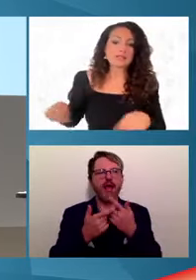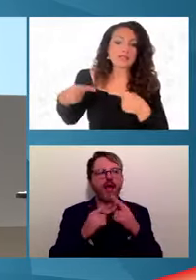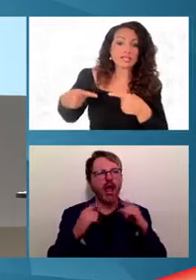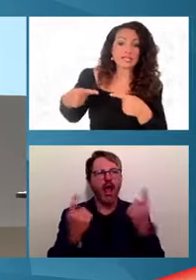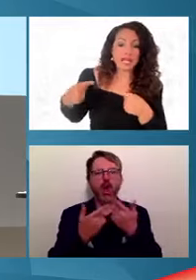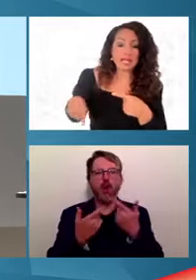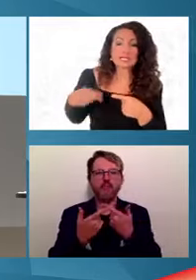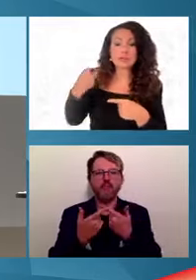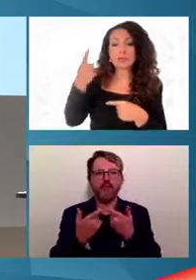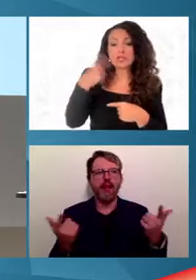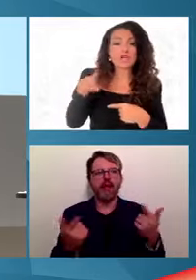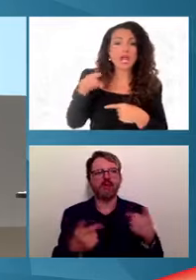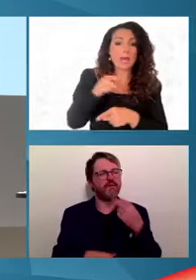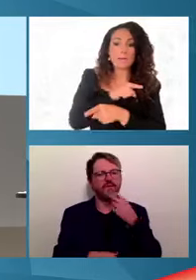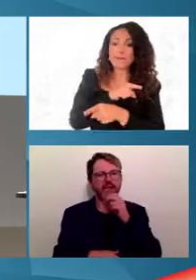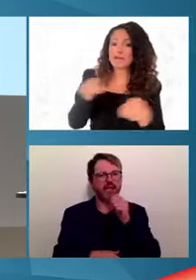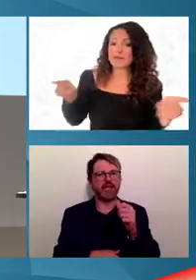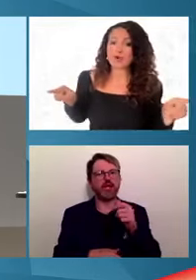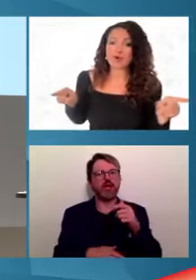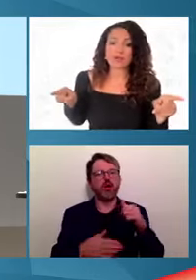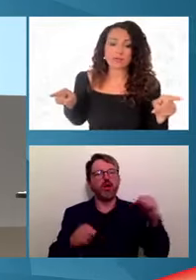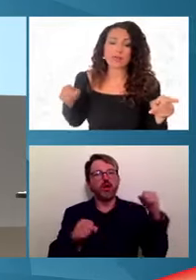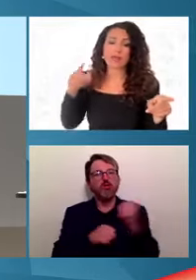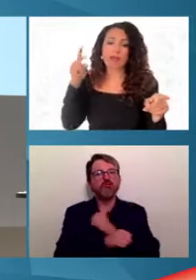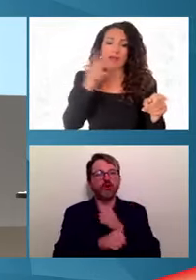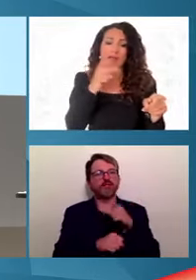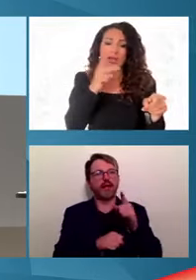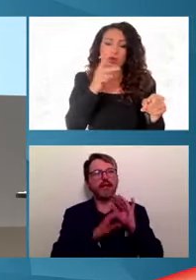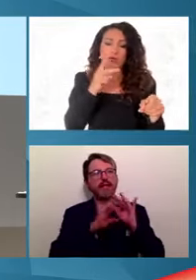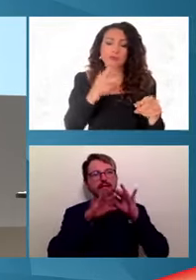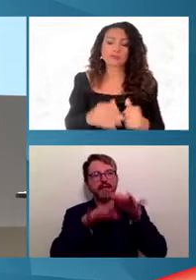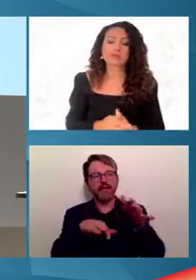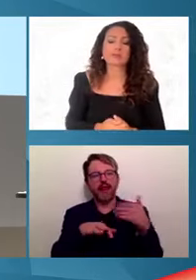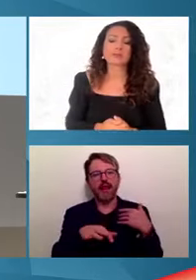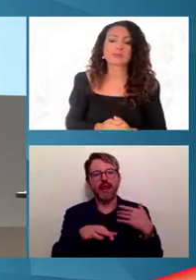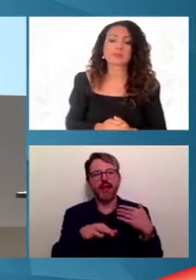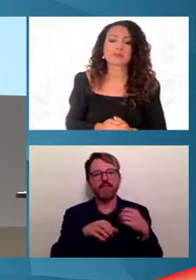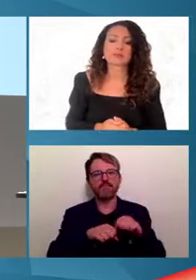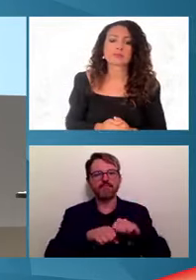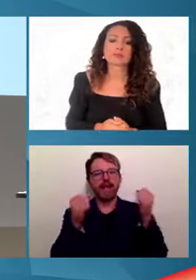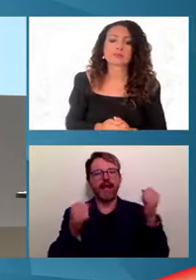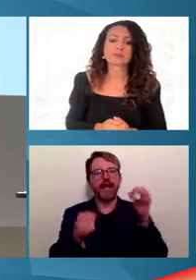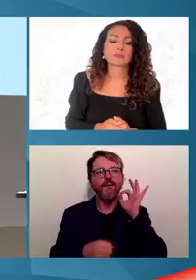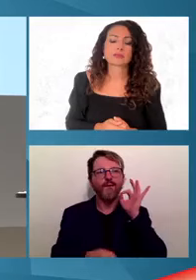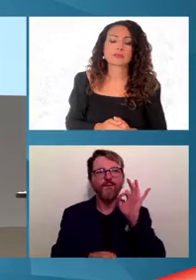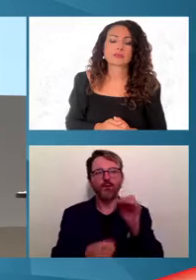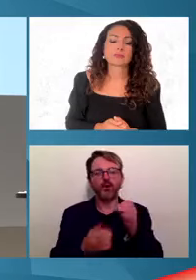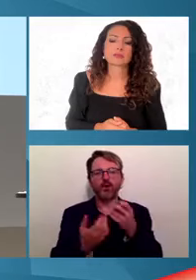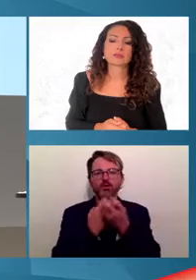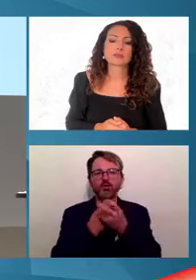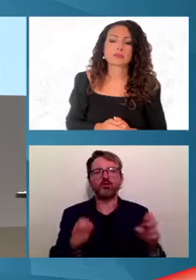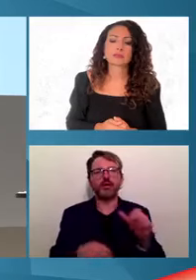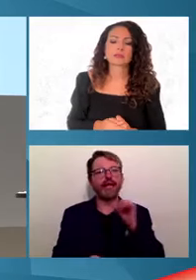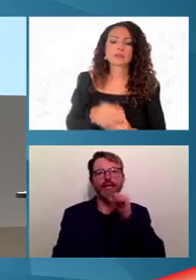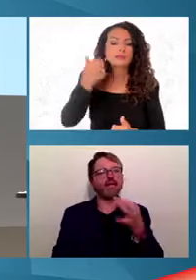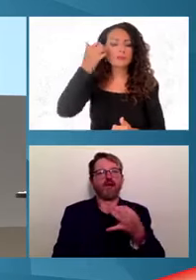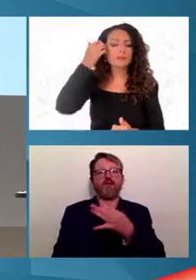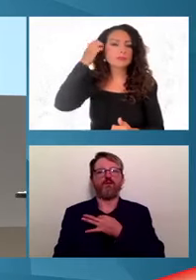und es trotzdem versuchen, für Südtirol umzusetzen. Nicht für mich, sondern für Südtirol umzusetzen, denn es hat